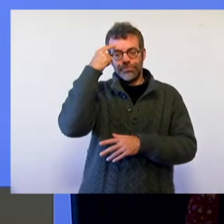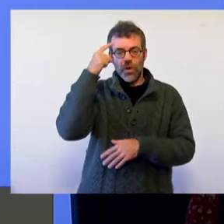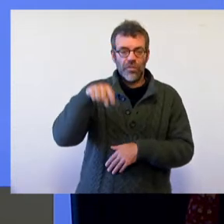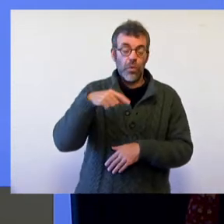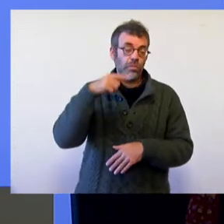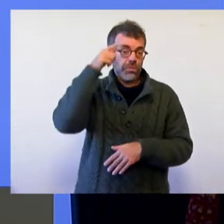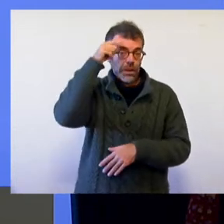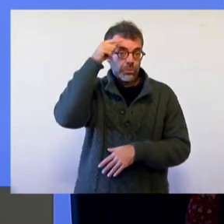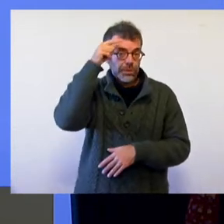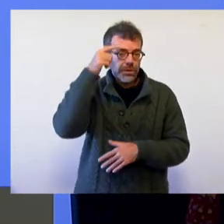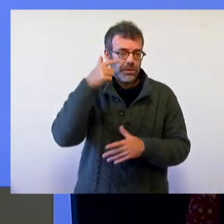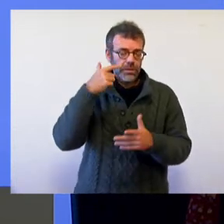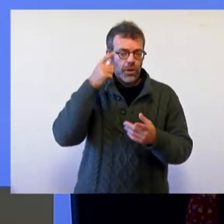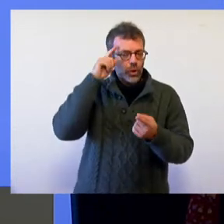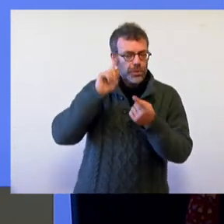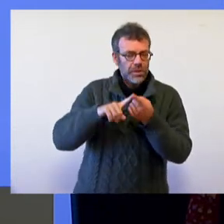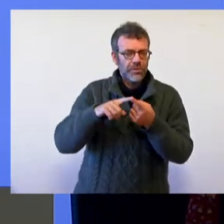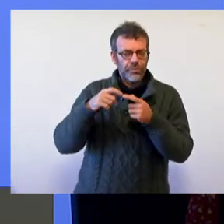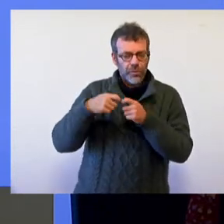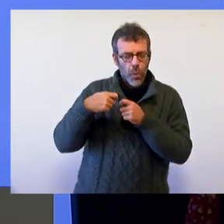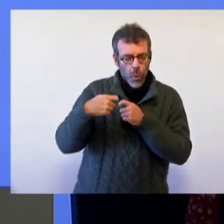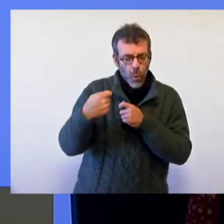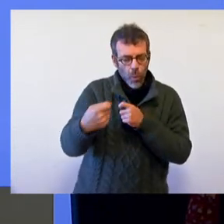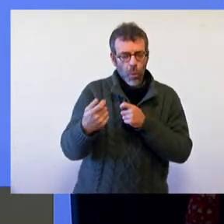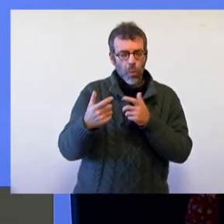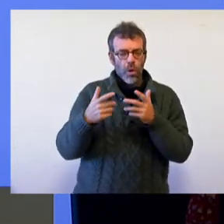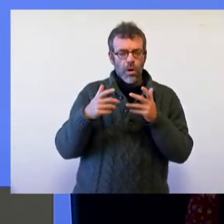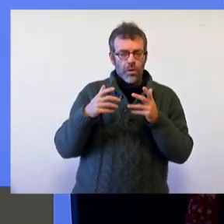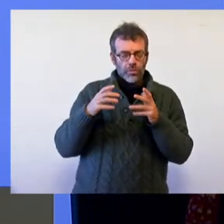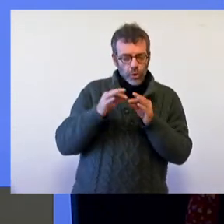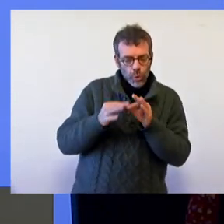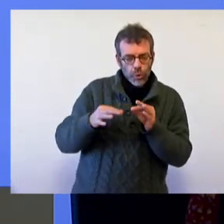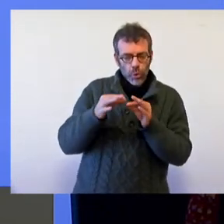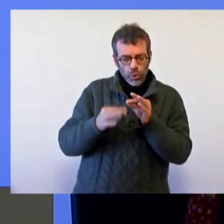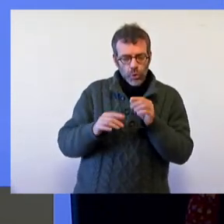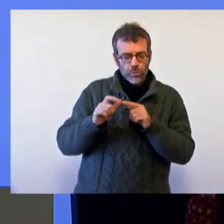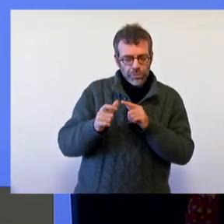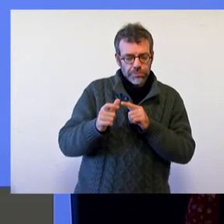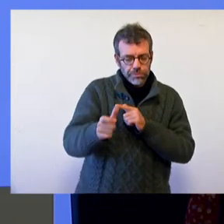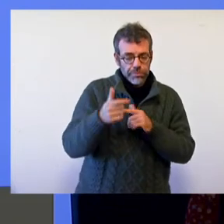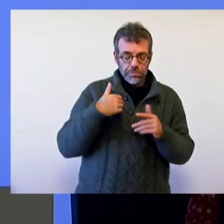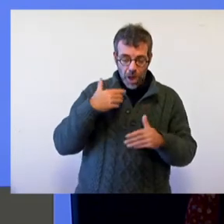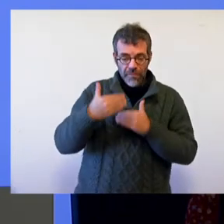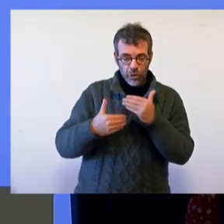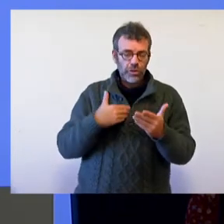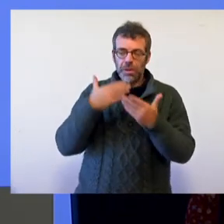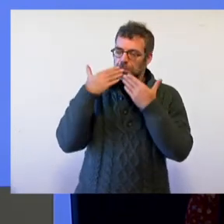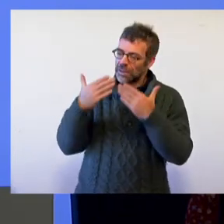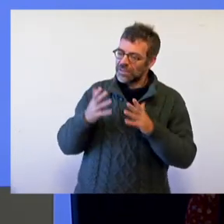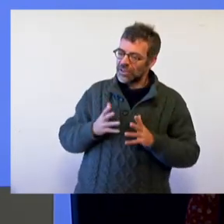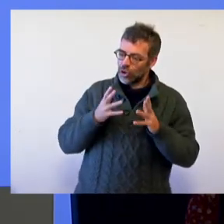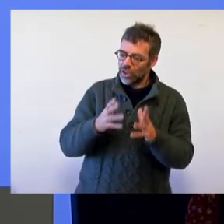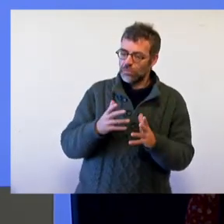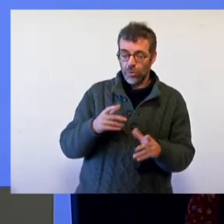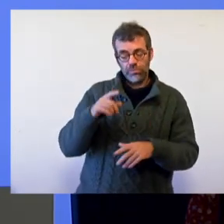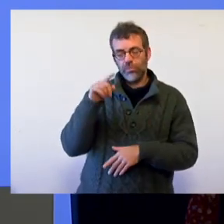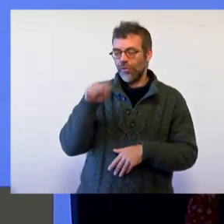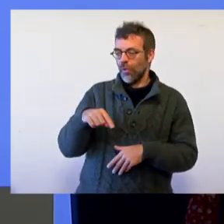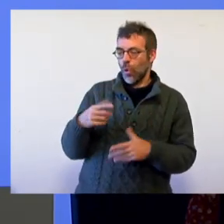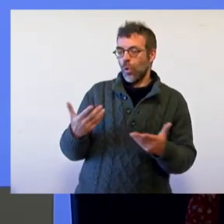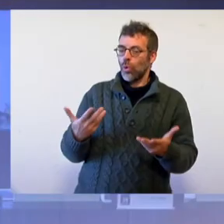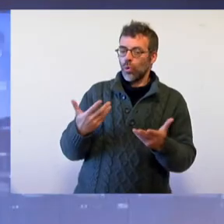de long terme, ça ne serait pas en un jour, mais nous avançons. Et merci de votre engagement. Il faut prendre acte.